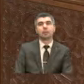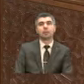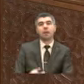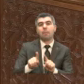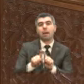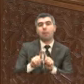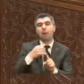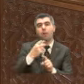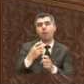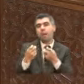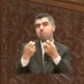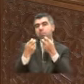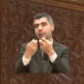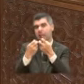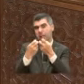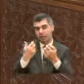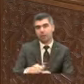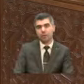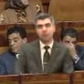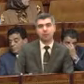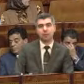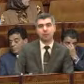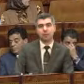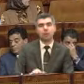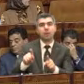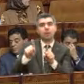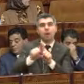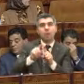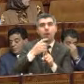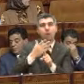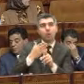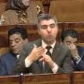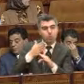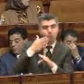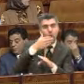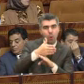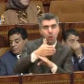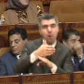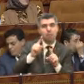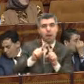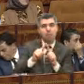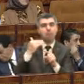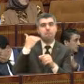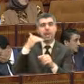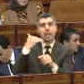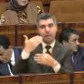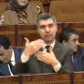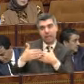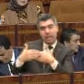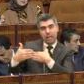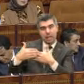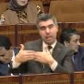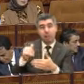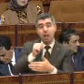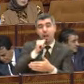لك هنا على سبيل المثال المداشر ديال وليلي اللي كتعاني من نقص حاد من الماء